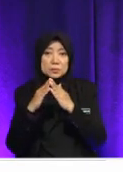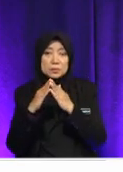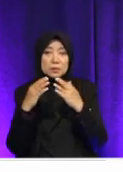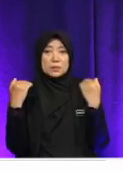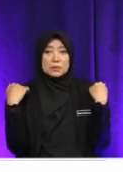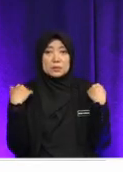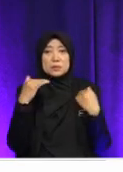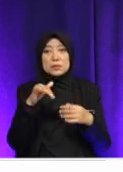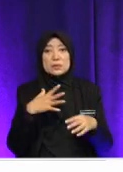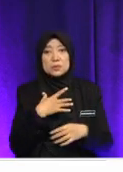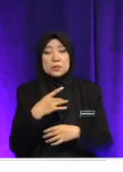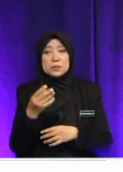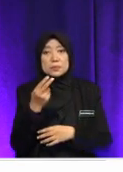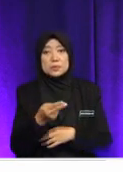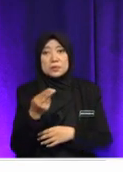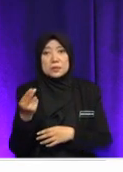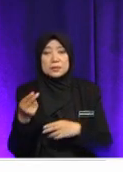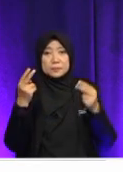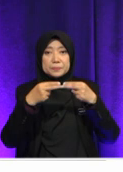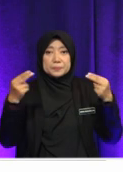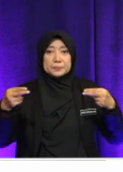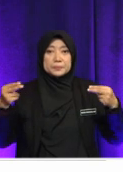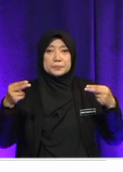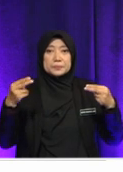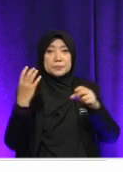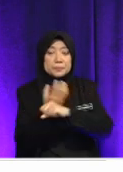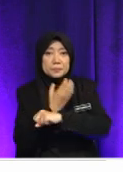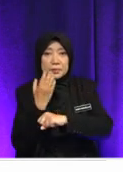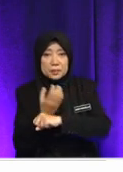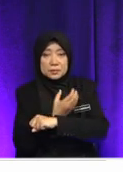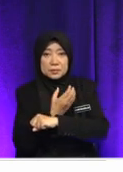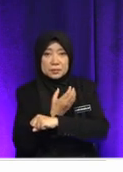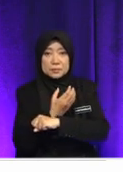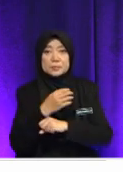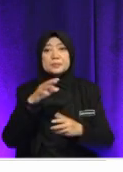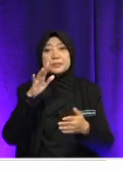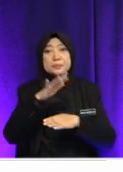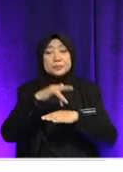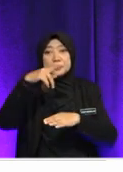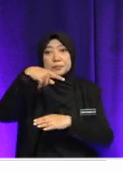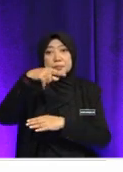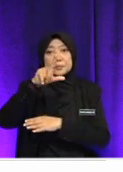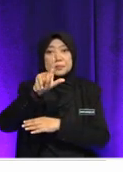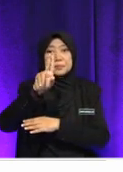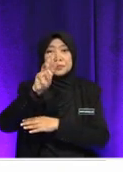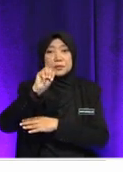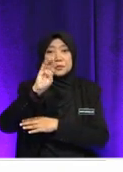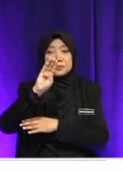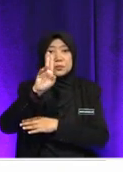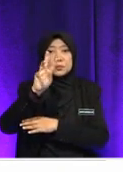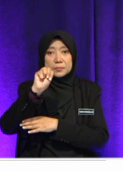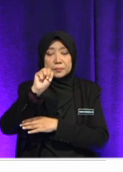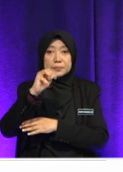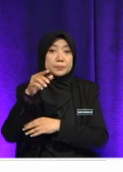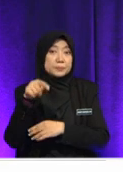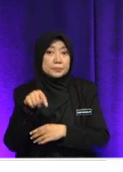rumah yang suka barang perhiasan kecil Oke mostly dia adalah kaca bumblem Oke so kalau kita tengok sini kita